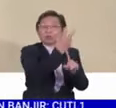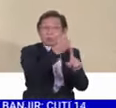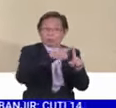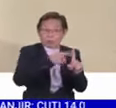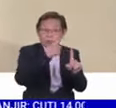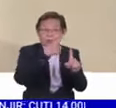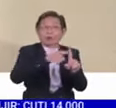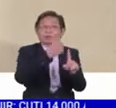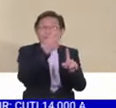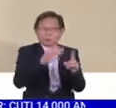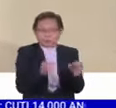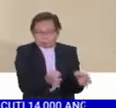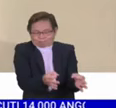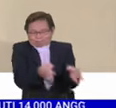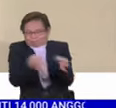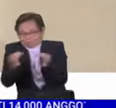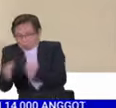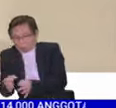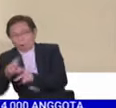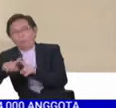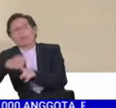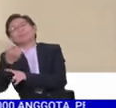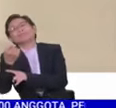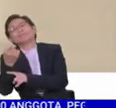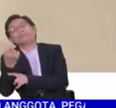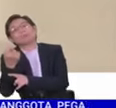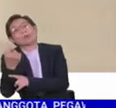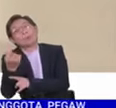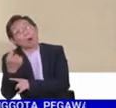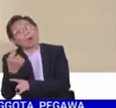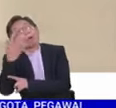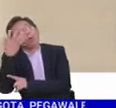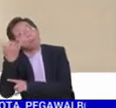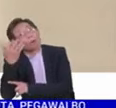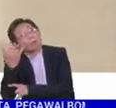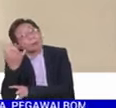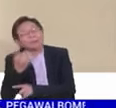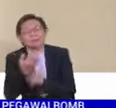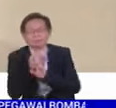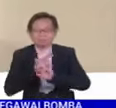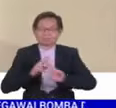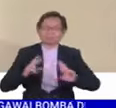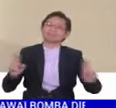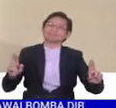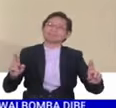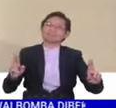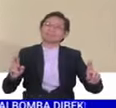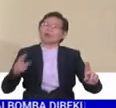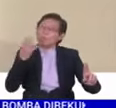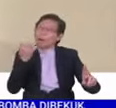percepatkan kepada bulan November kerana bagi persediaan